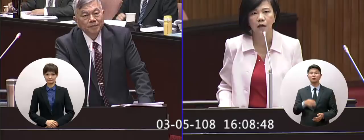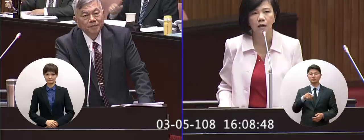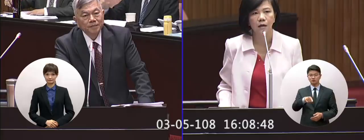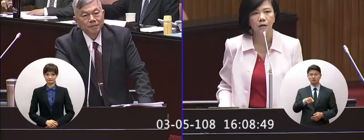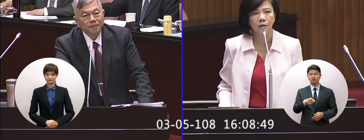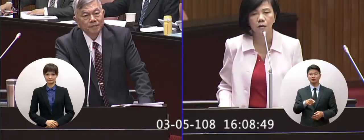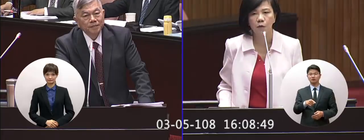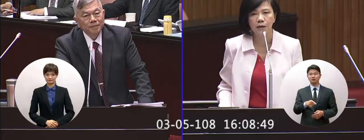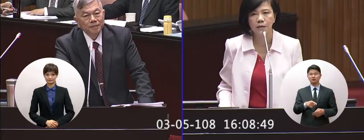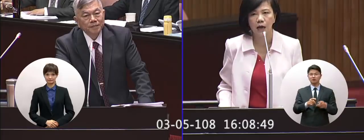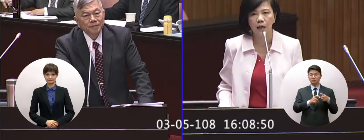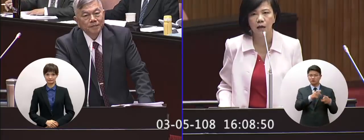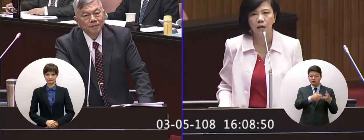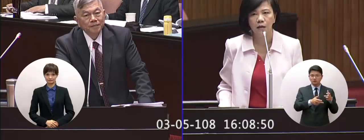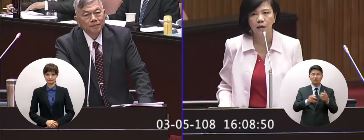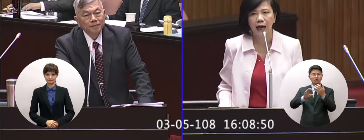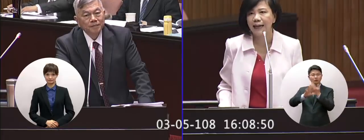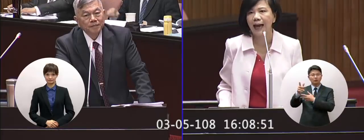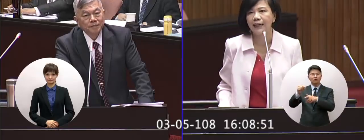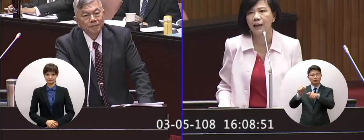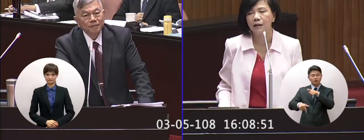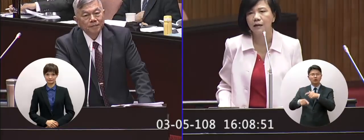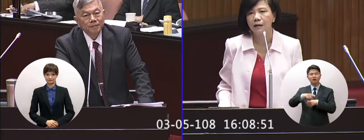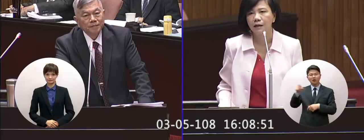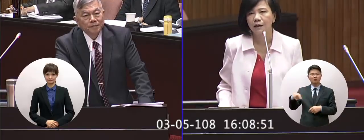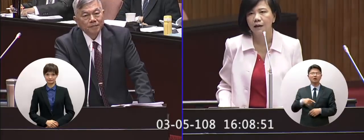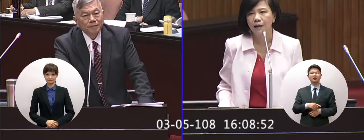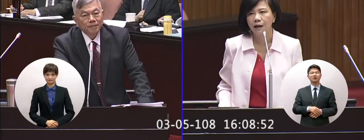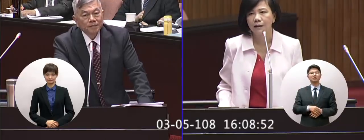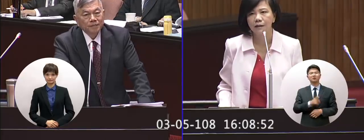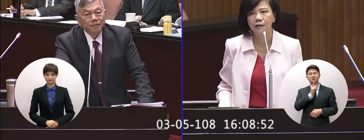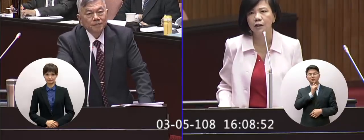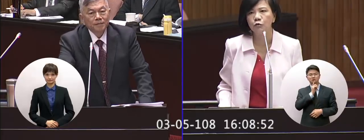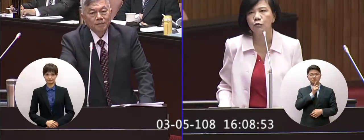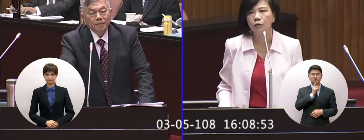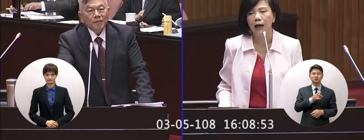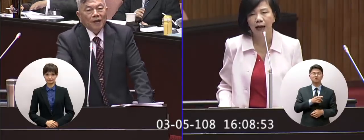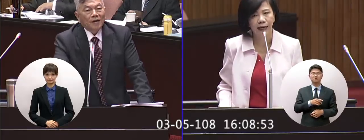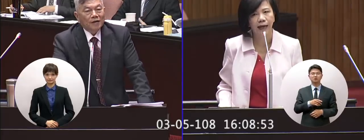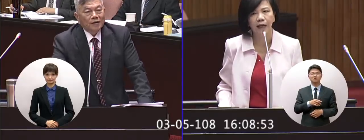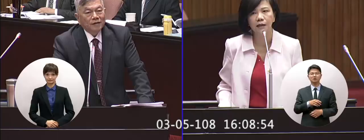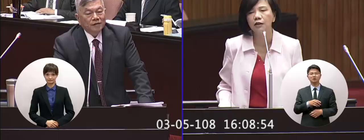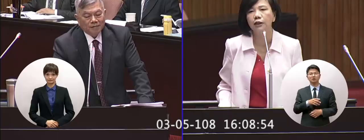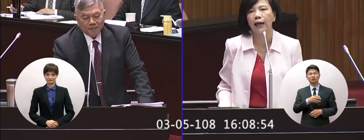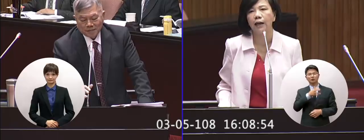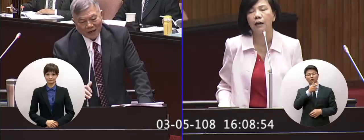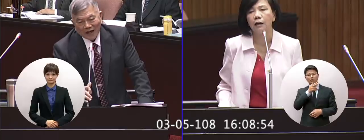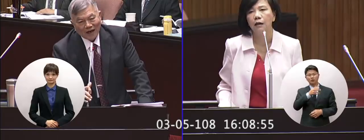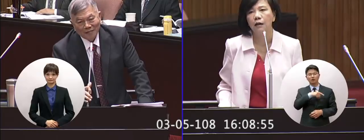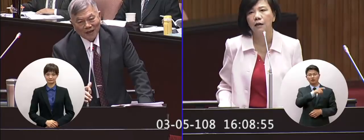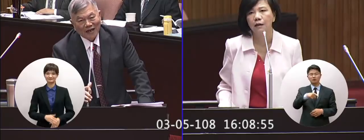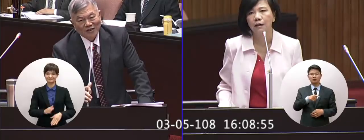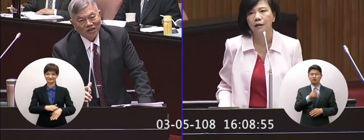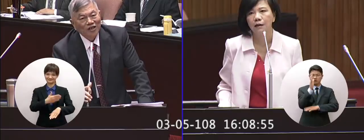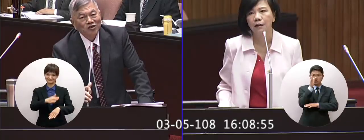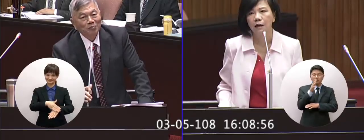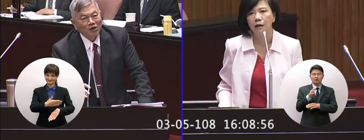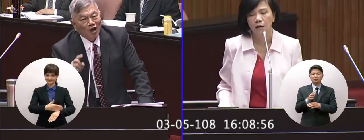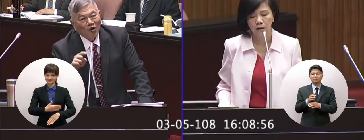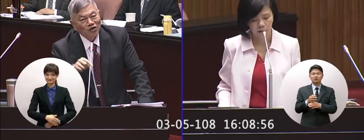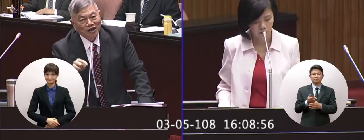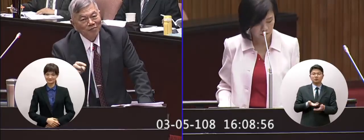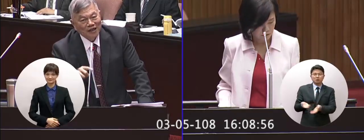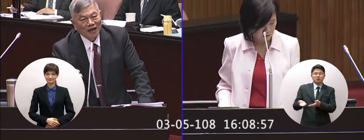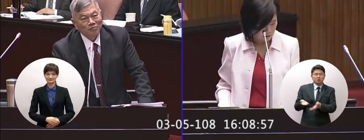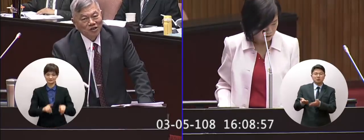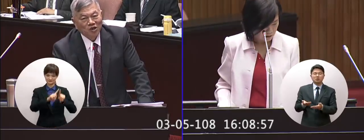发商、这些外商，哎哎的，拎得丢。I I 的，恁得提。 没啦，没啦，这个白